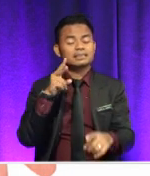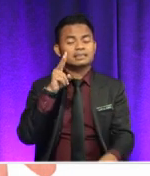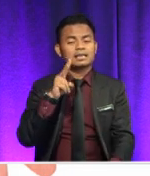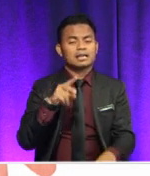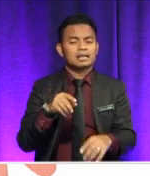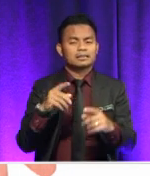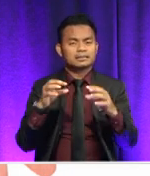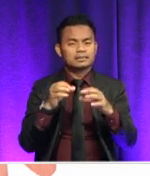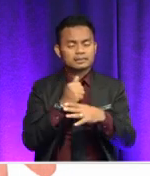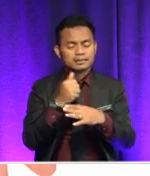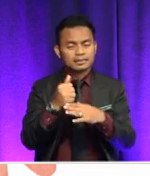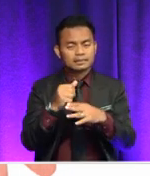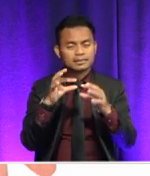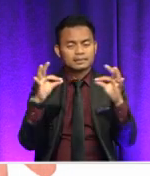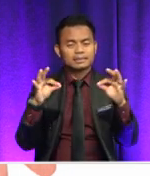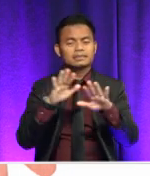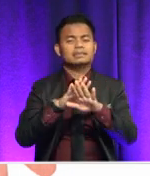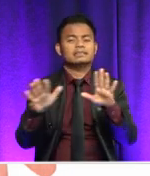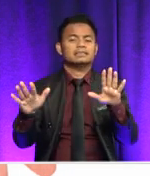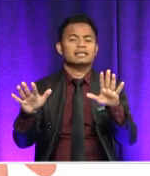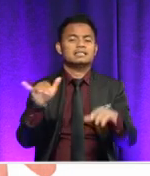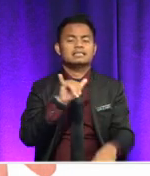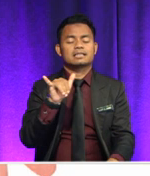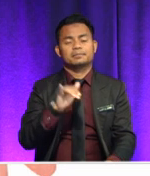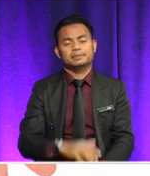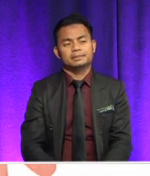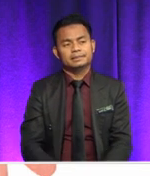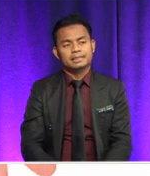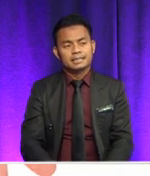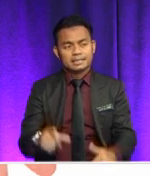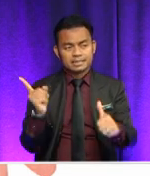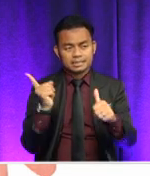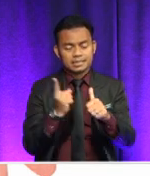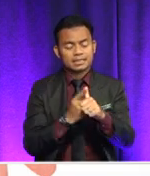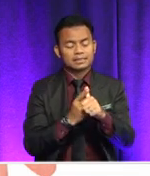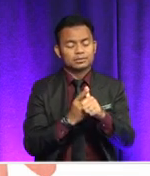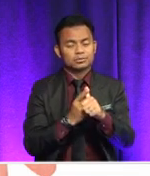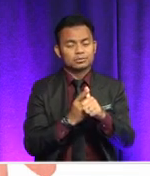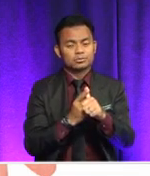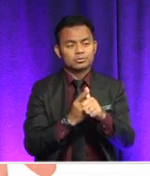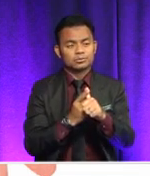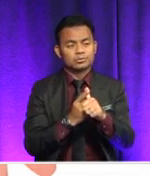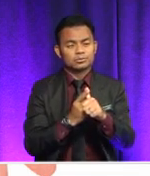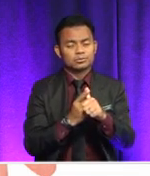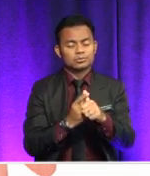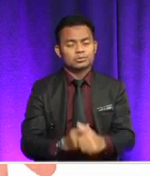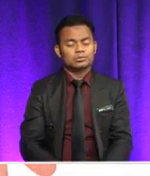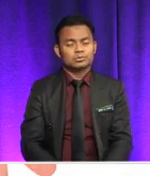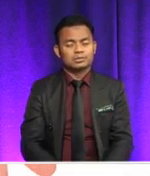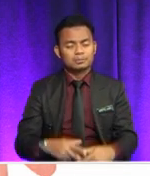Oke Baik satu ayat utama yaitu ayat induk dan satu atau beberapa ayat kecil